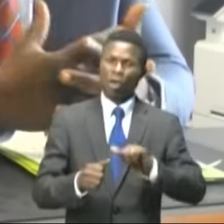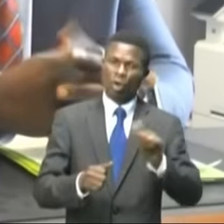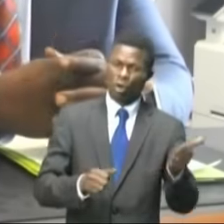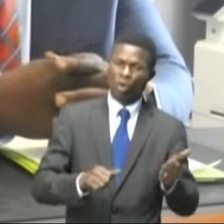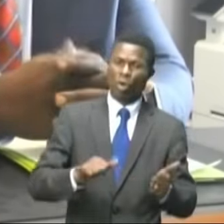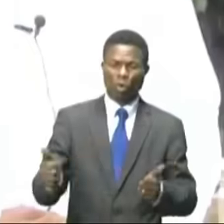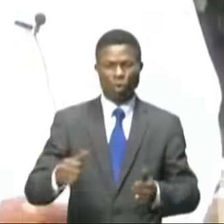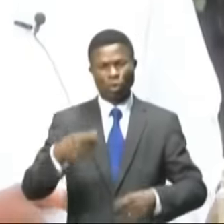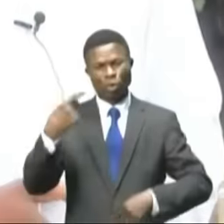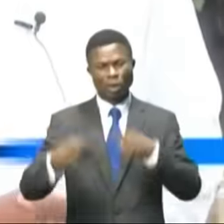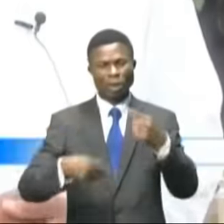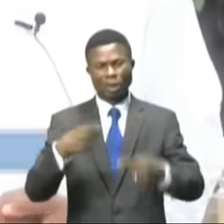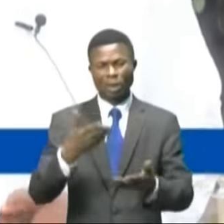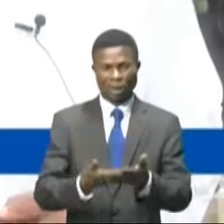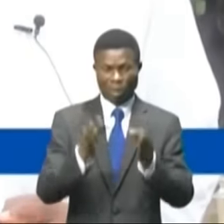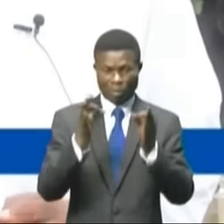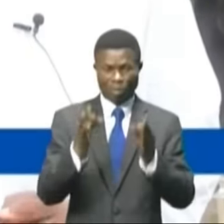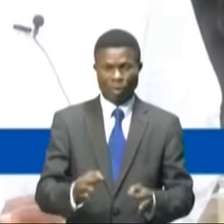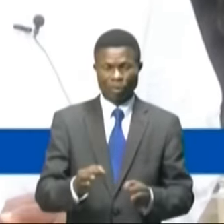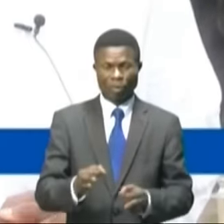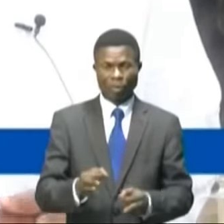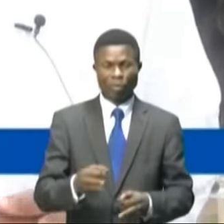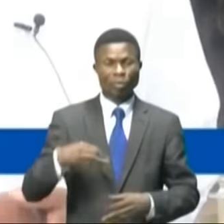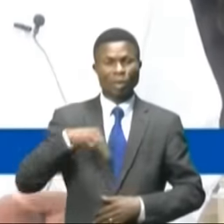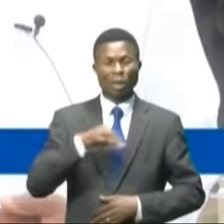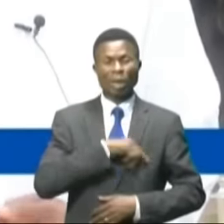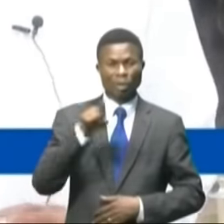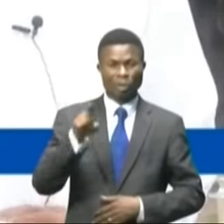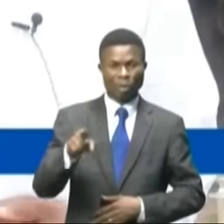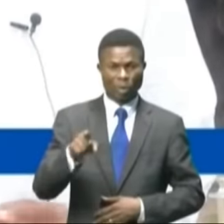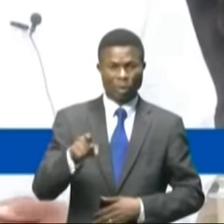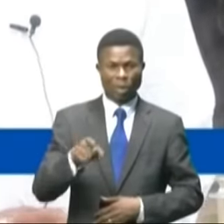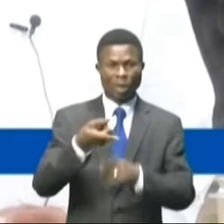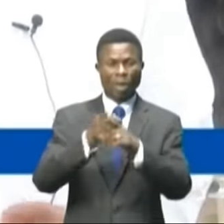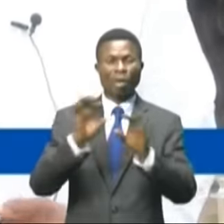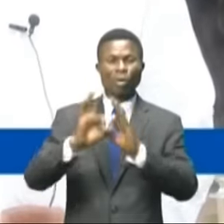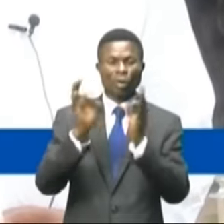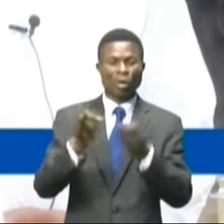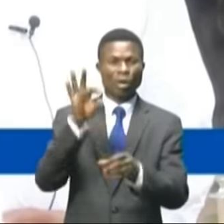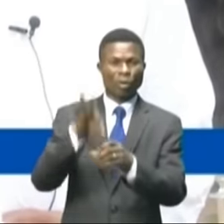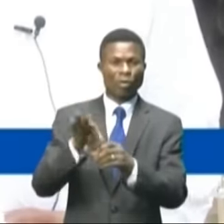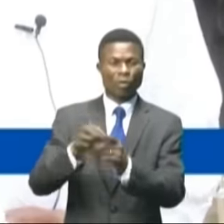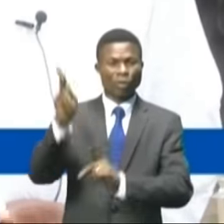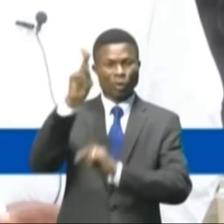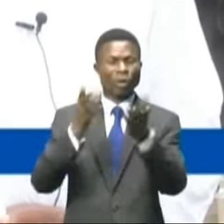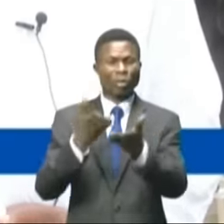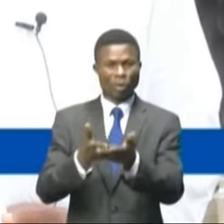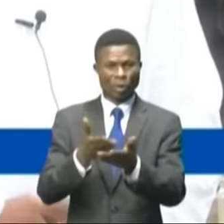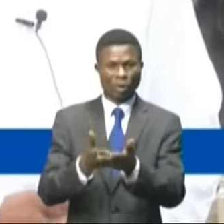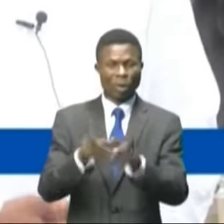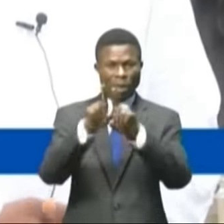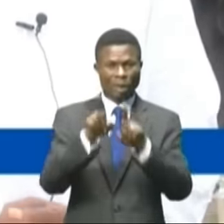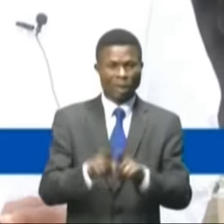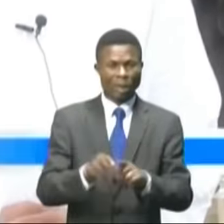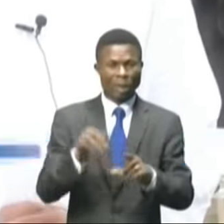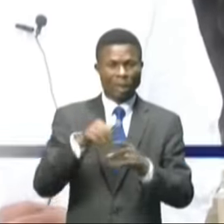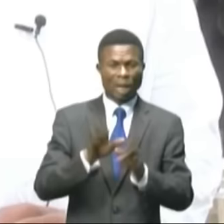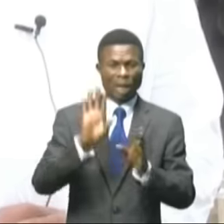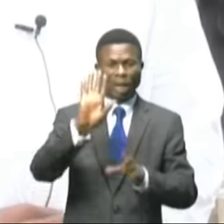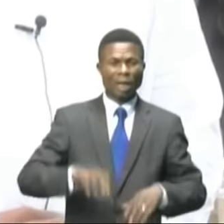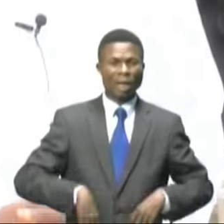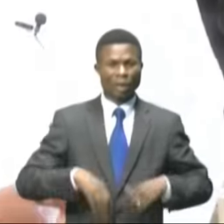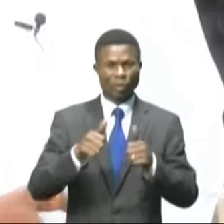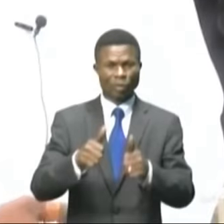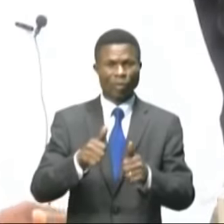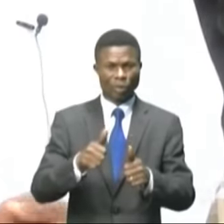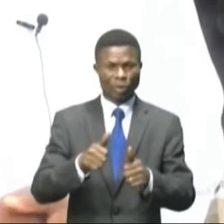devaient avoir honte. Si ces membres-là de la famille ont été votés par la population et que dans leur parcours, ils